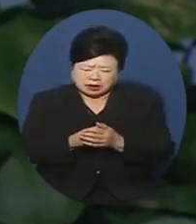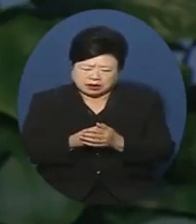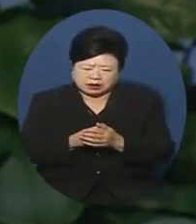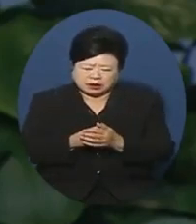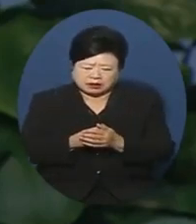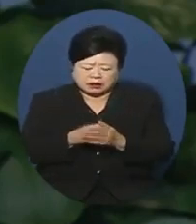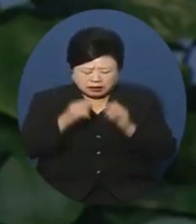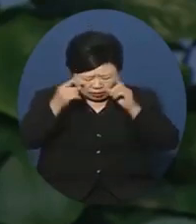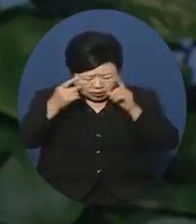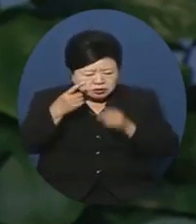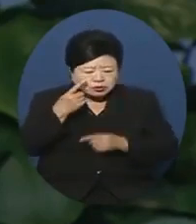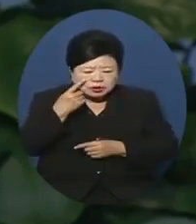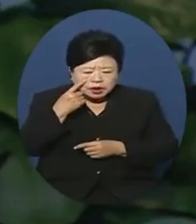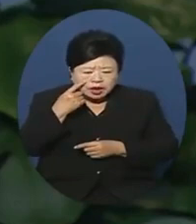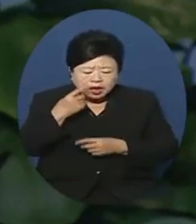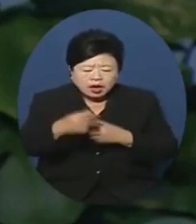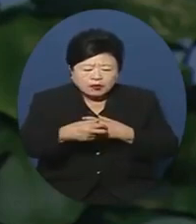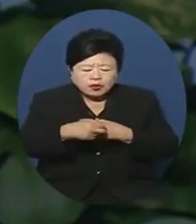깨어났습니다.